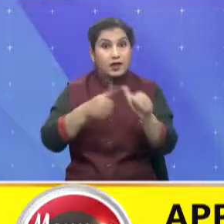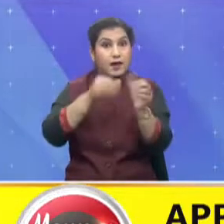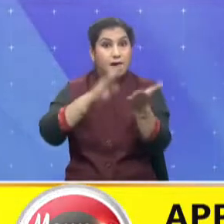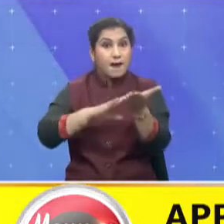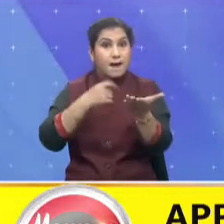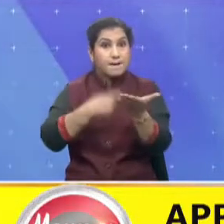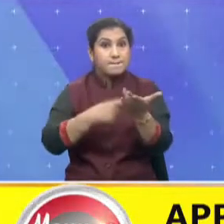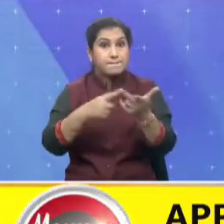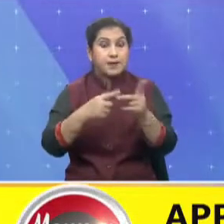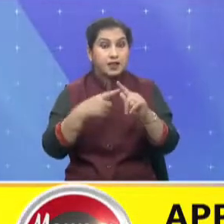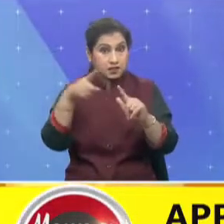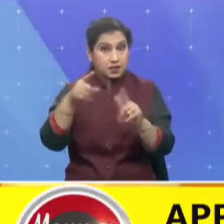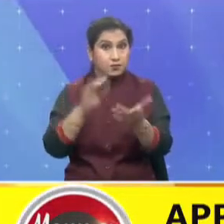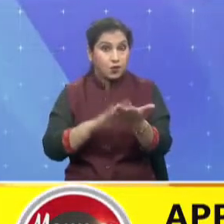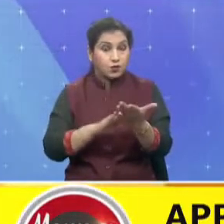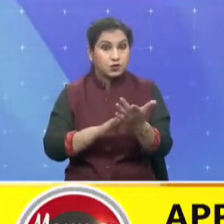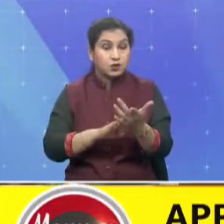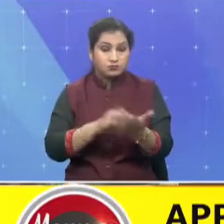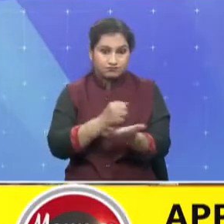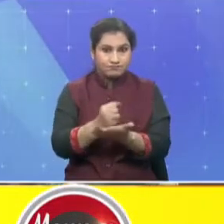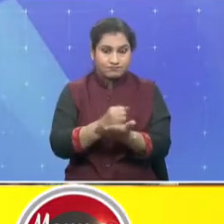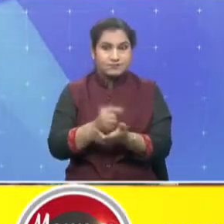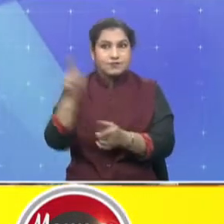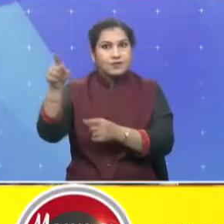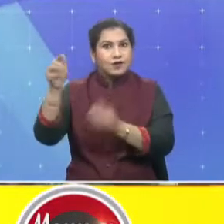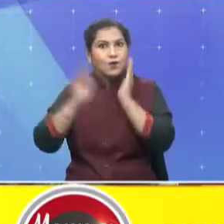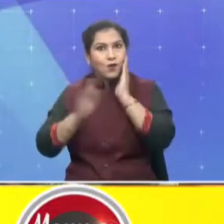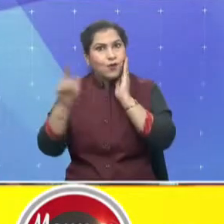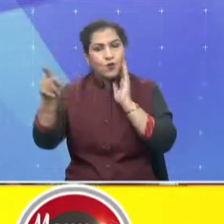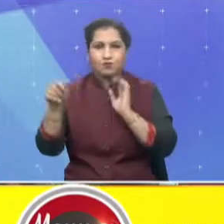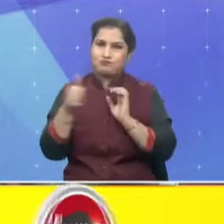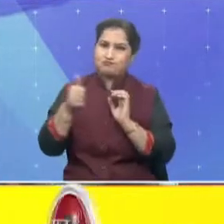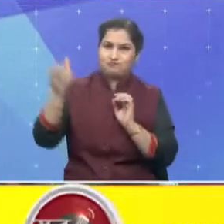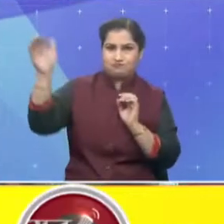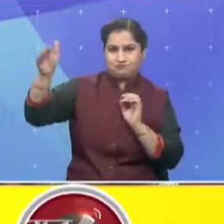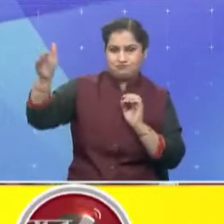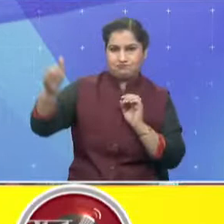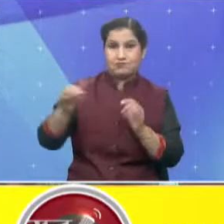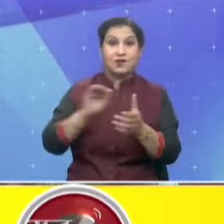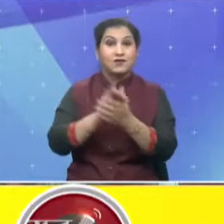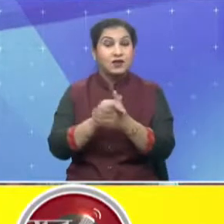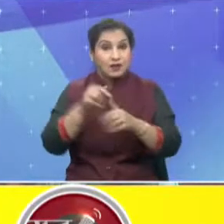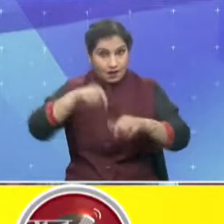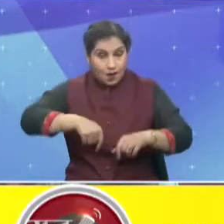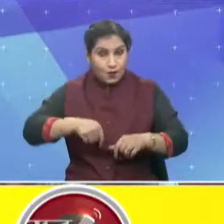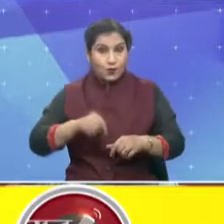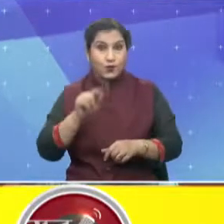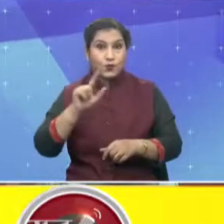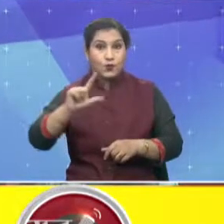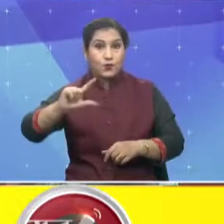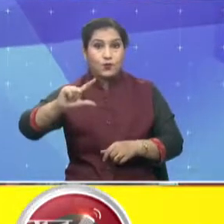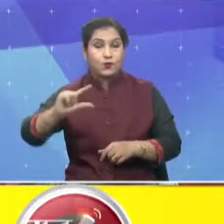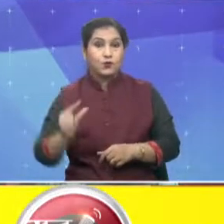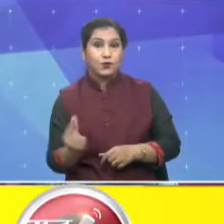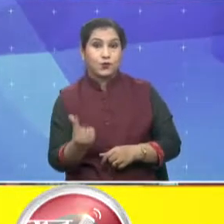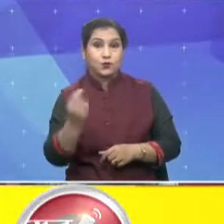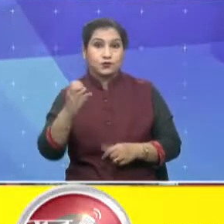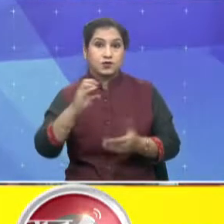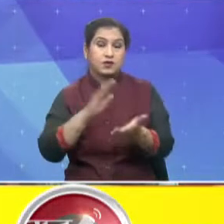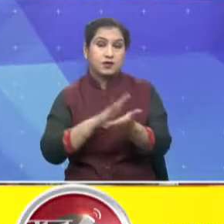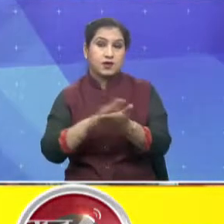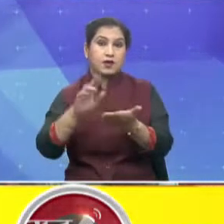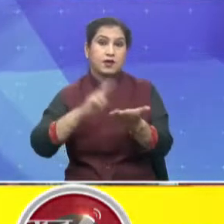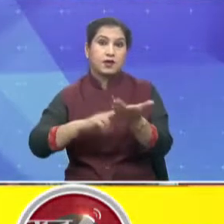की सराहना करता हूं। साथियों, मैं लखनऊ के रहने वाले नीलेश जी की एक पोस्ट की भी चर्चा